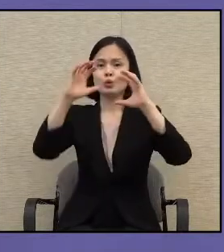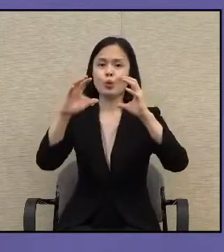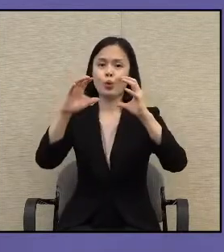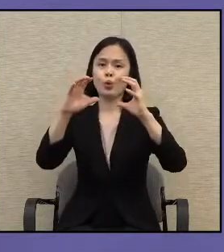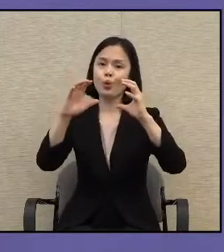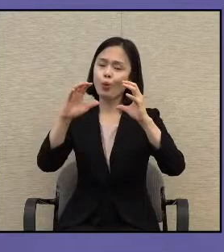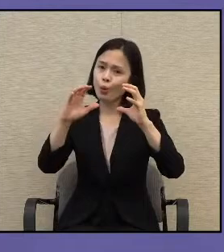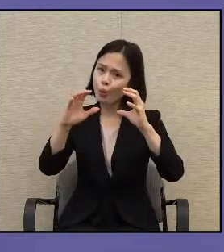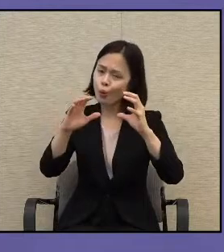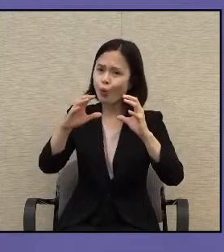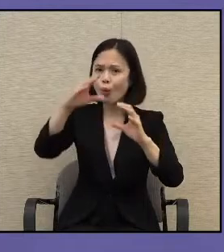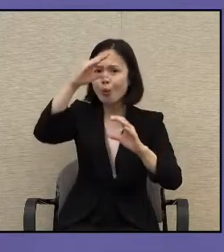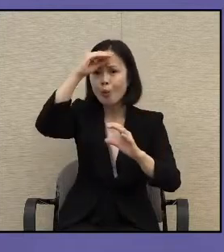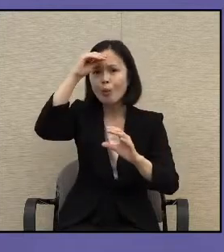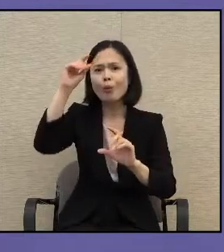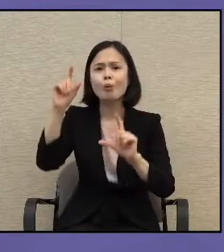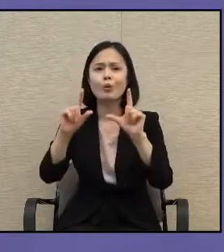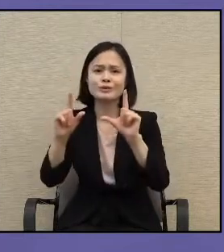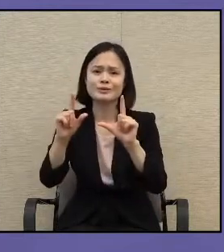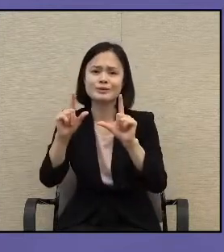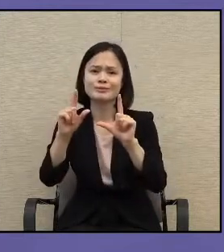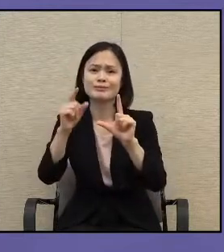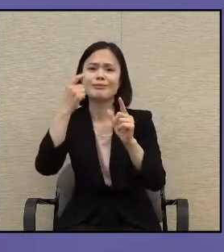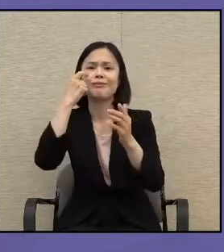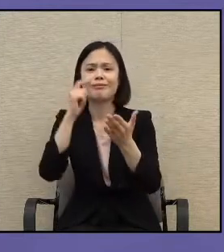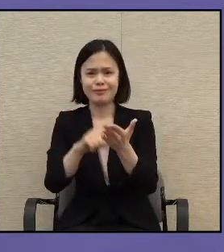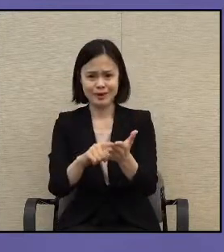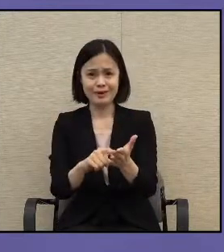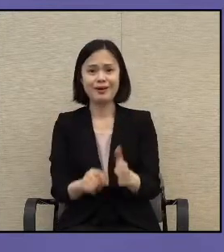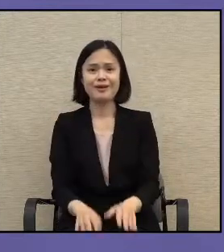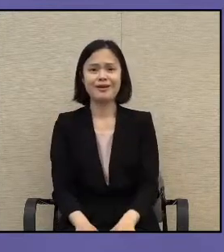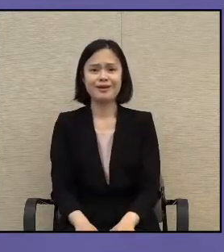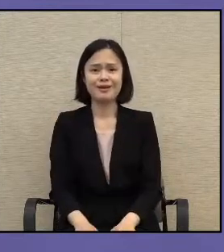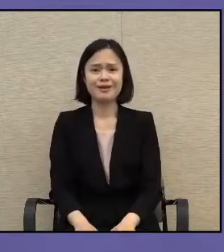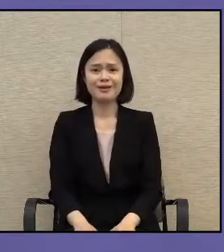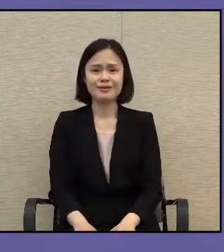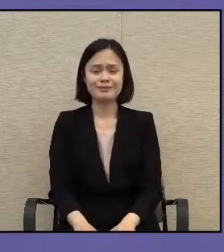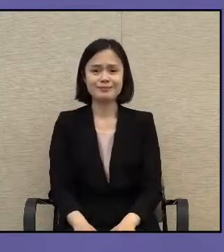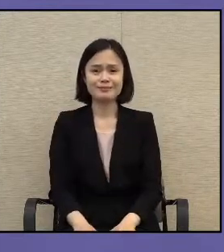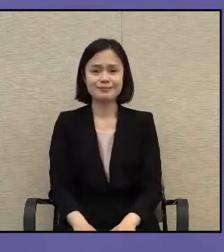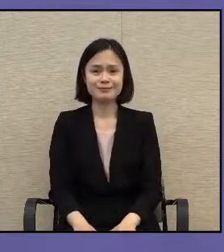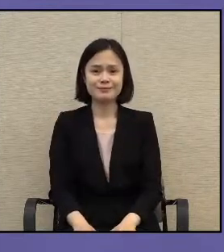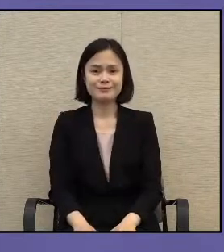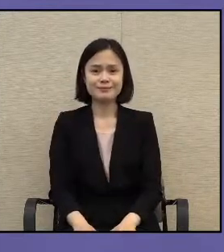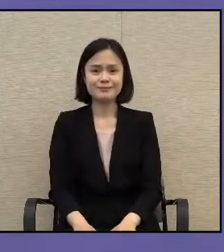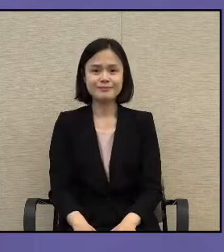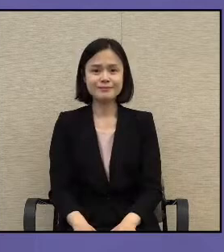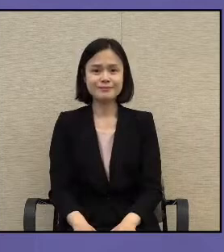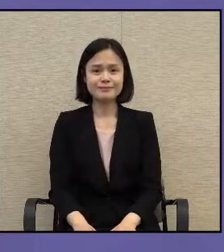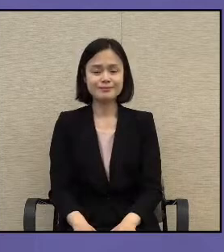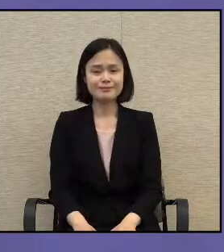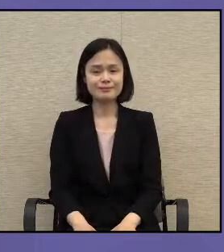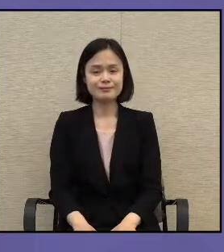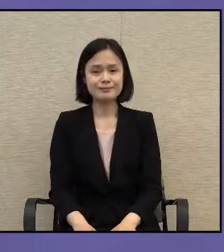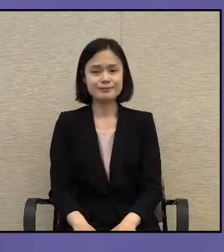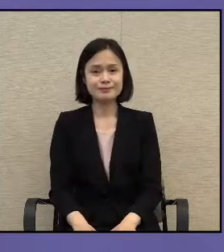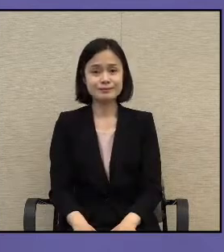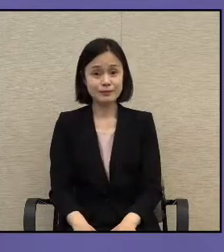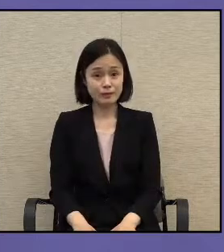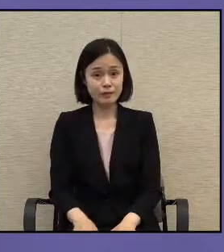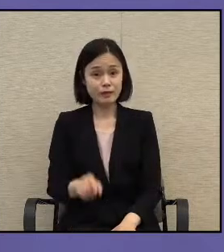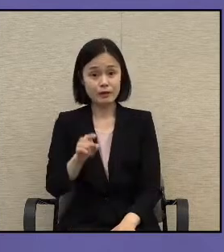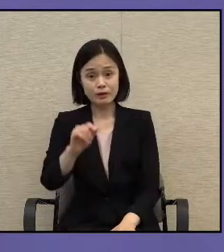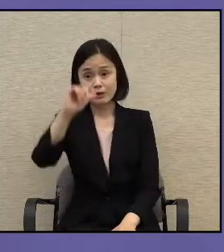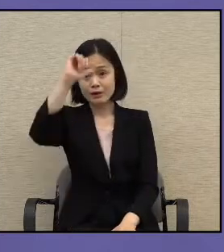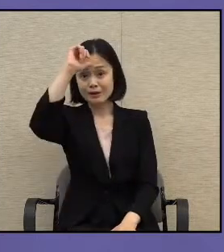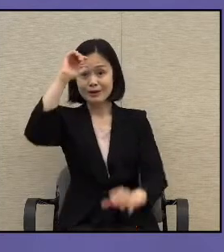상태들을 보여주고 있습니다. 그에 반해서 같은 인도인데 그러니까 조현병 환자들은 인도에서